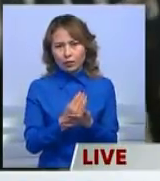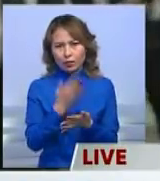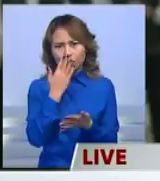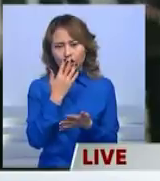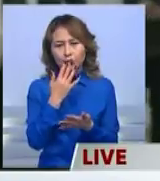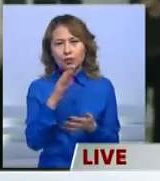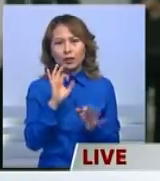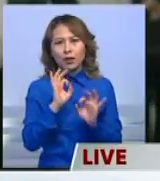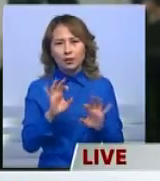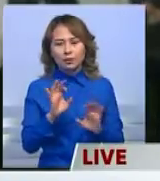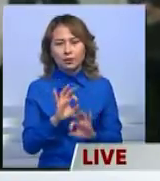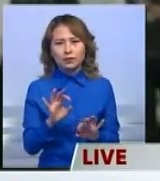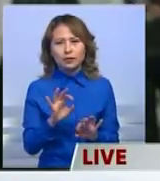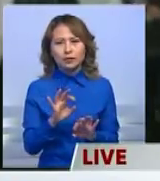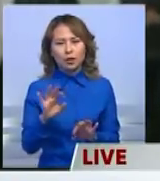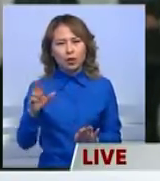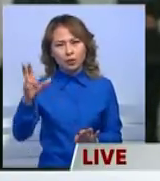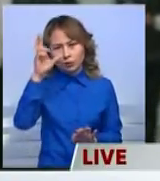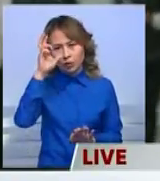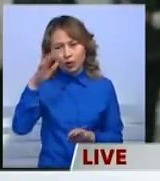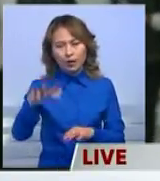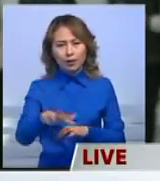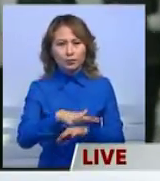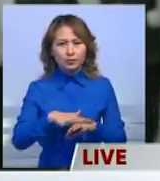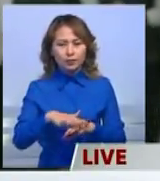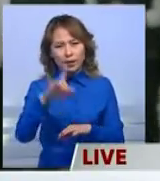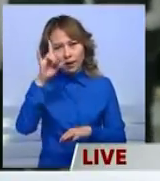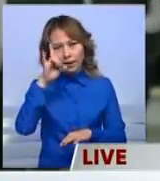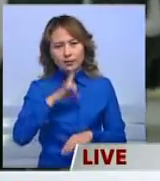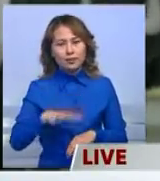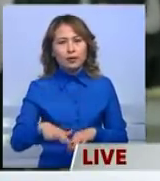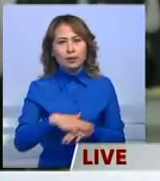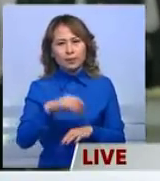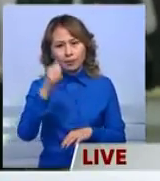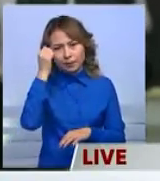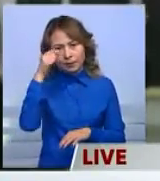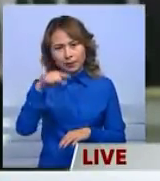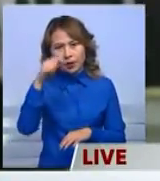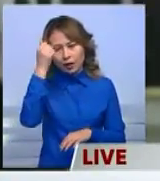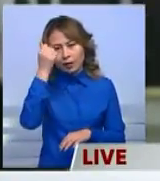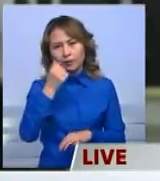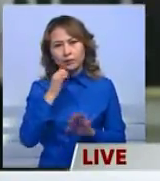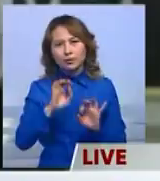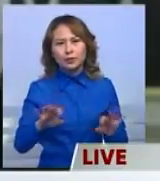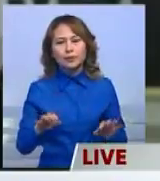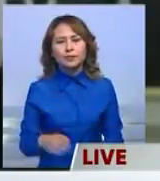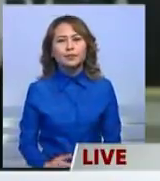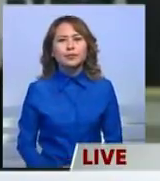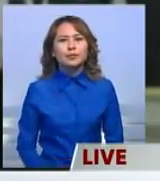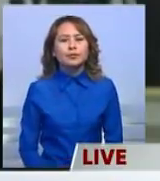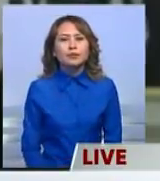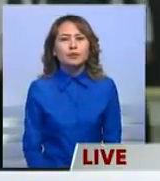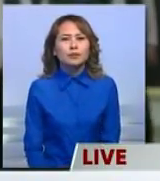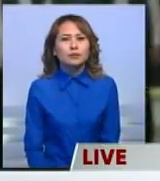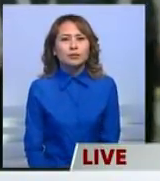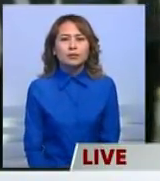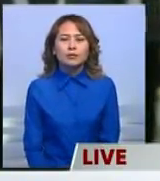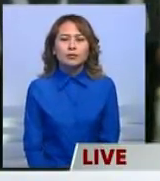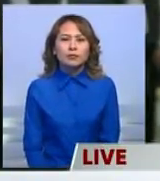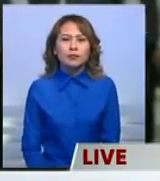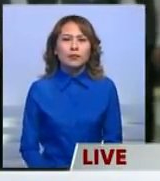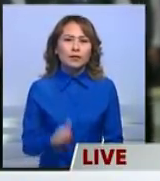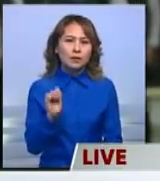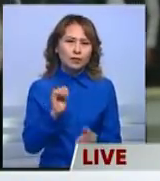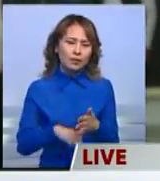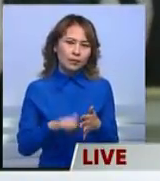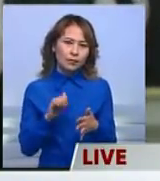атынан, түрк халқының атынан қазақ халқына мың алғысымызды айтамыз, үлкен тағзым етеміз. Себебі